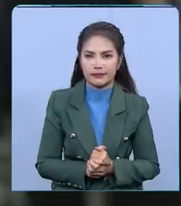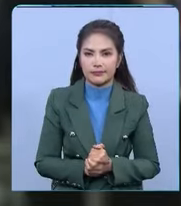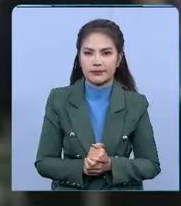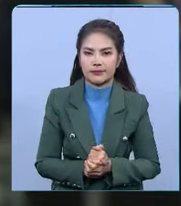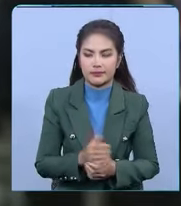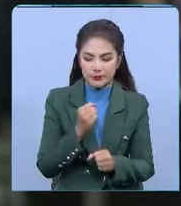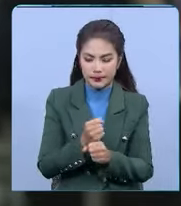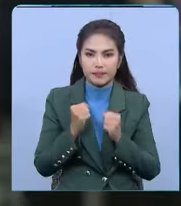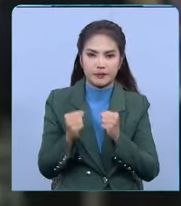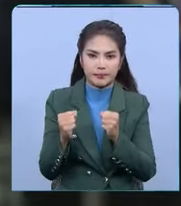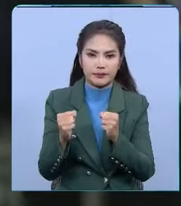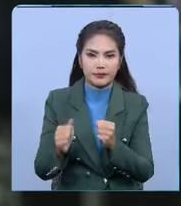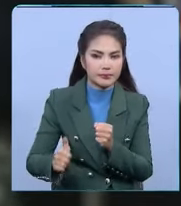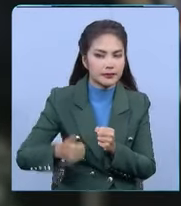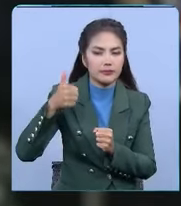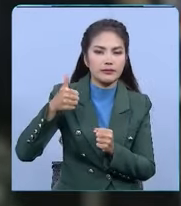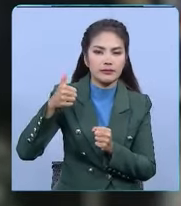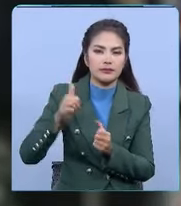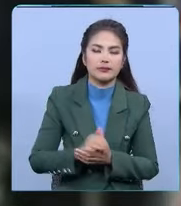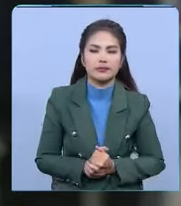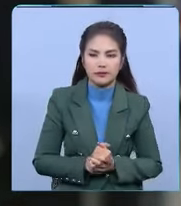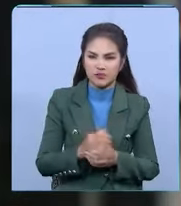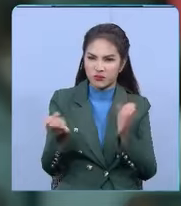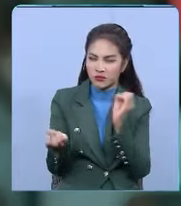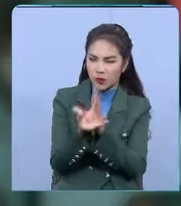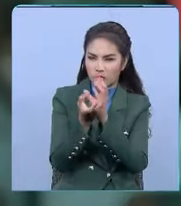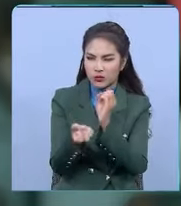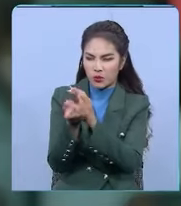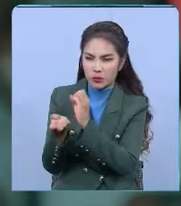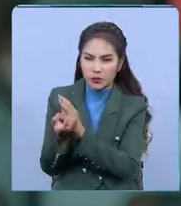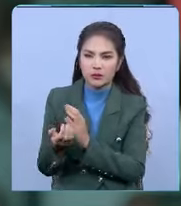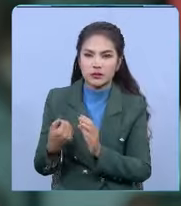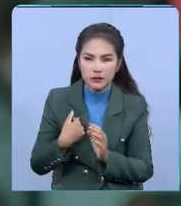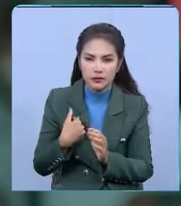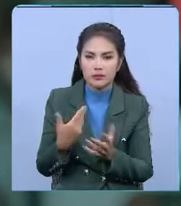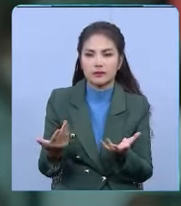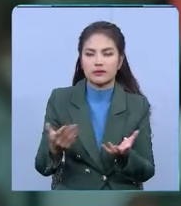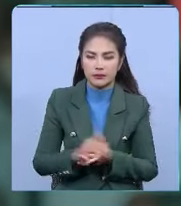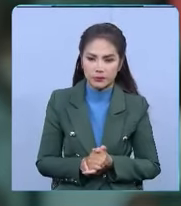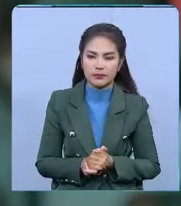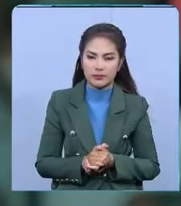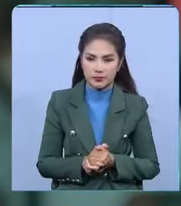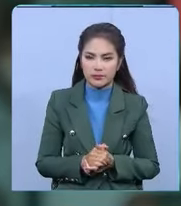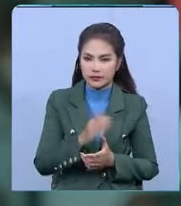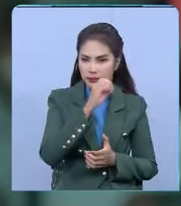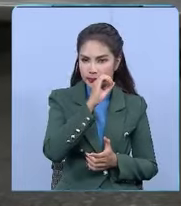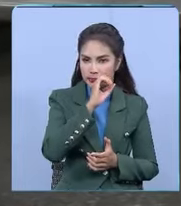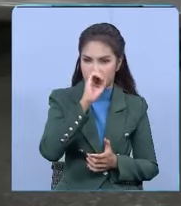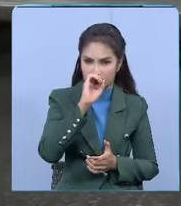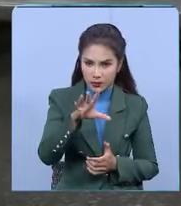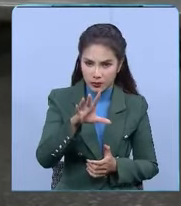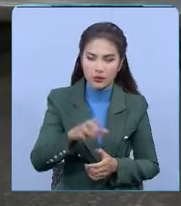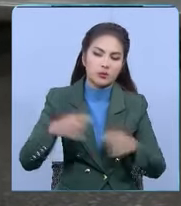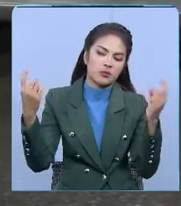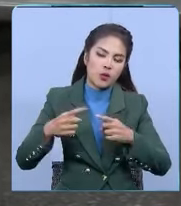ให้มันดีขึ้นไปวันน ี้ ความขัดแย้งมันยังมีอยู ่นะครับก็ต้องคือก็ผมบอกว่าถ้าเรื่องของความขัดแย้งก็ว่าให้เป็นเรื่อง